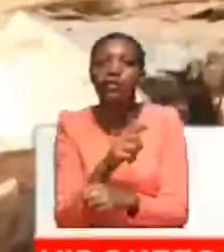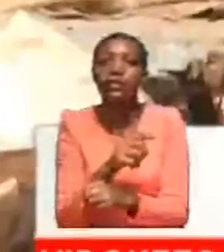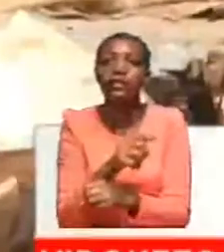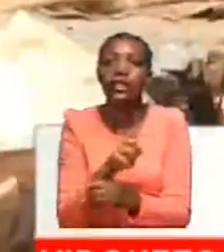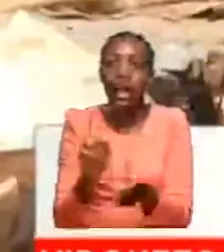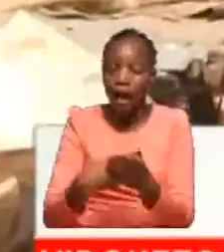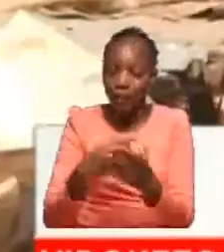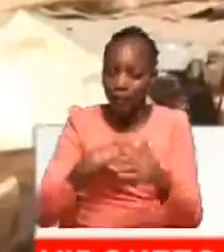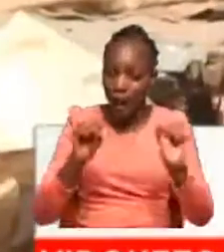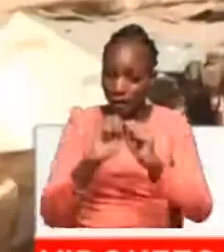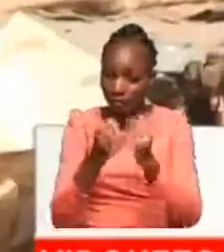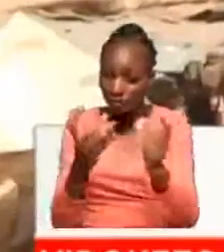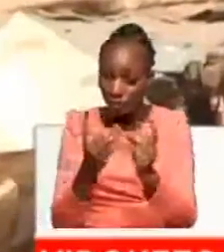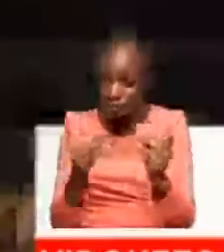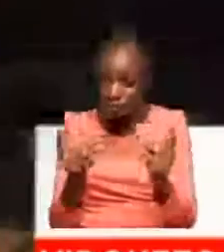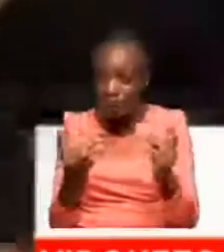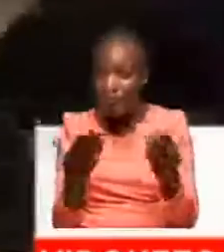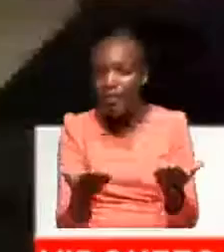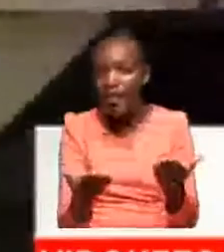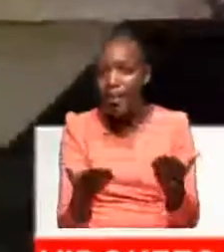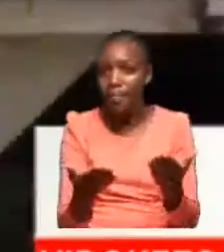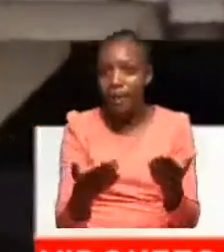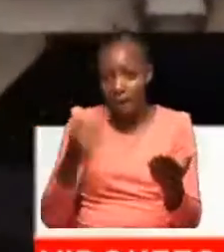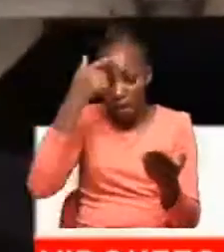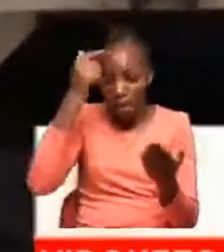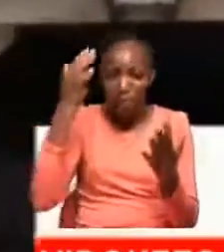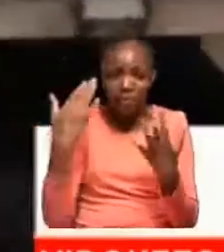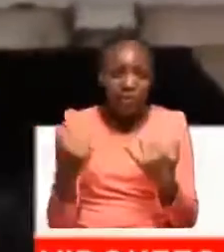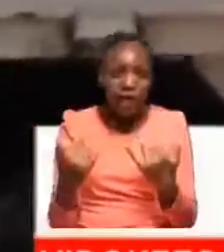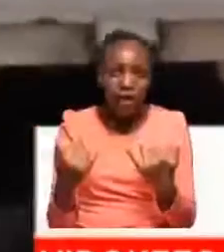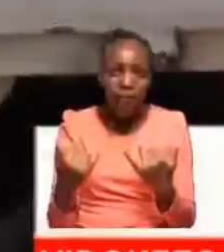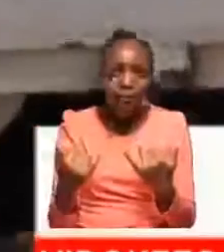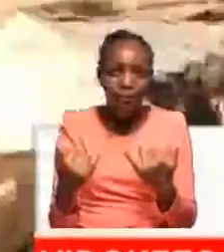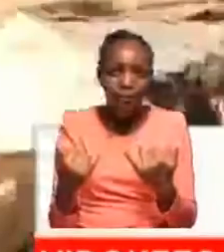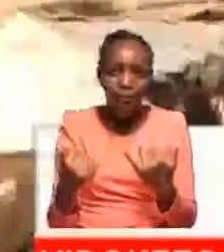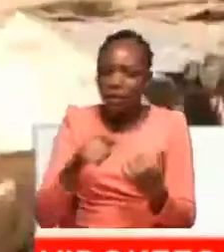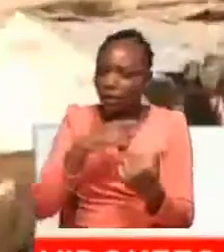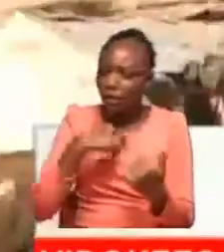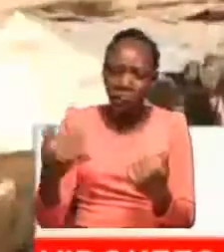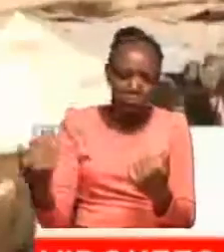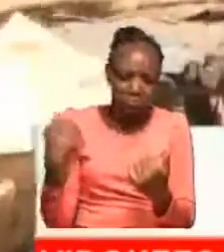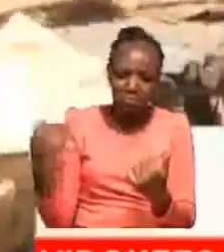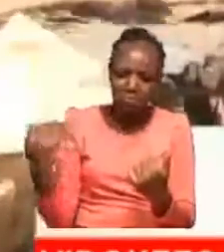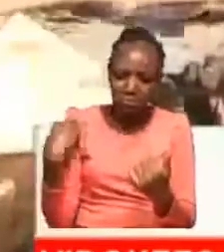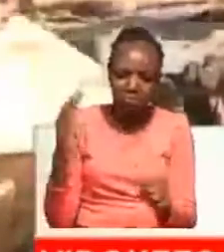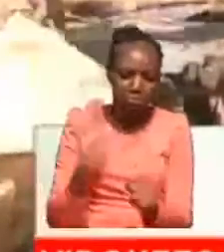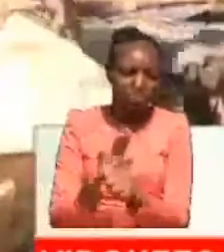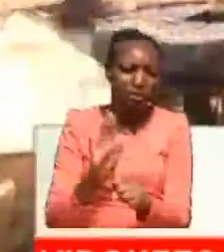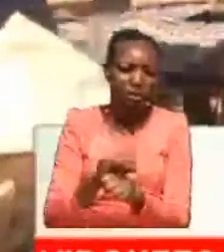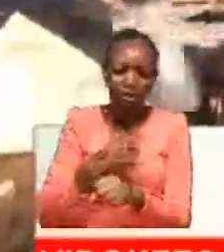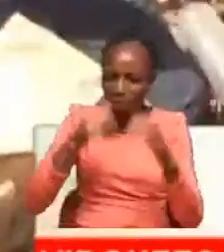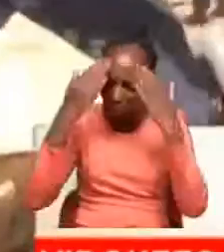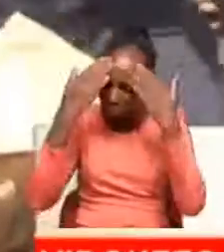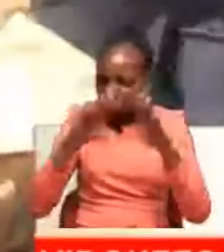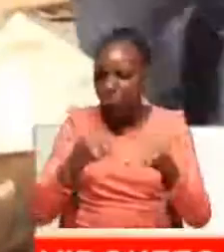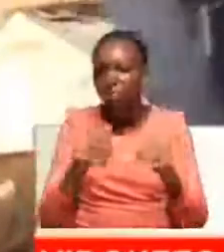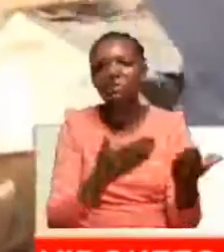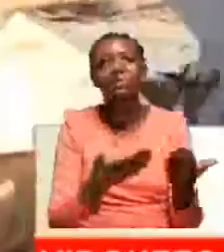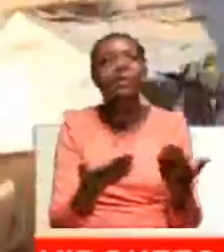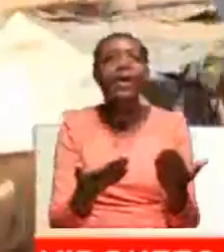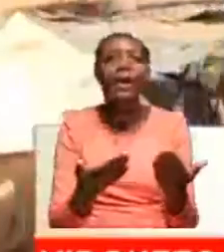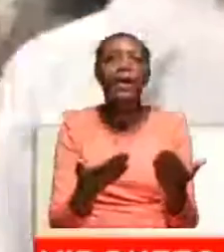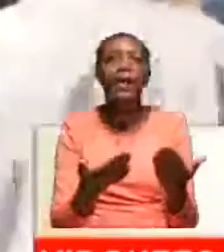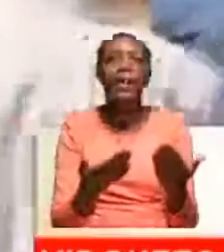moja. Tuuse hapa Kondele kwa sababu kosao imejaa, nyawita imejaa, sisi tunasumbuliwa, hatujui tufanye namna gani. Hakuna mwenye